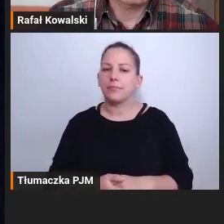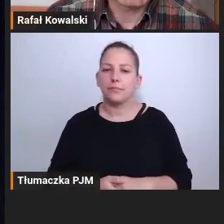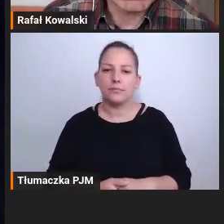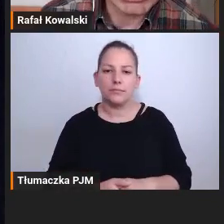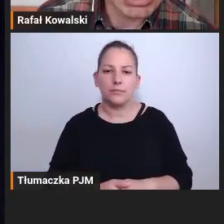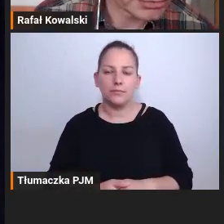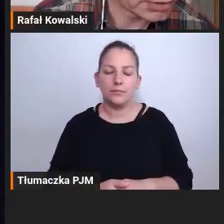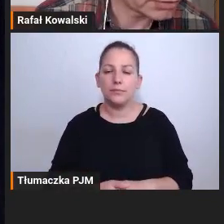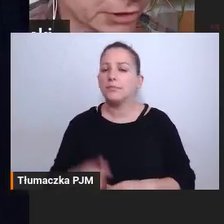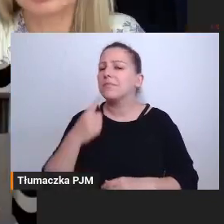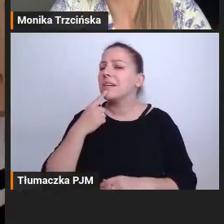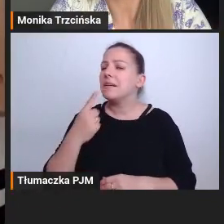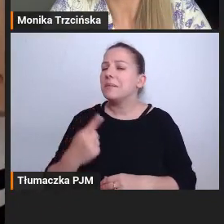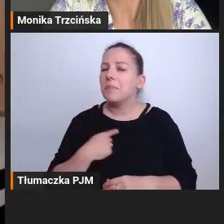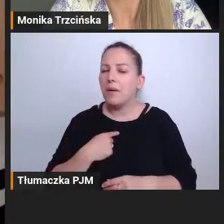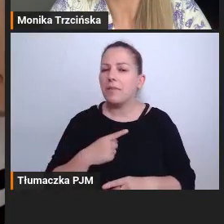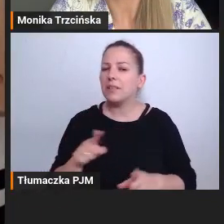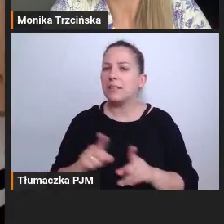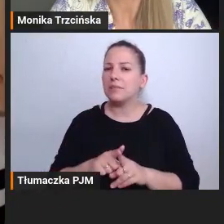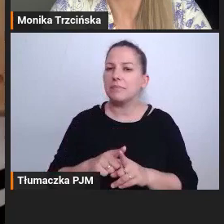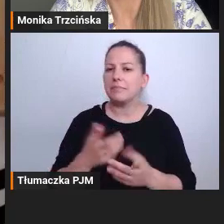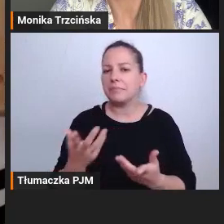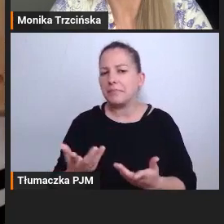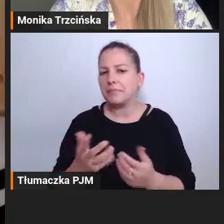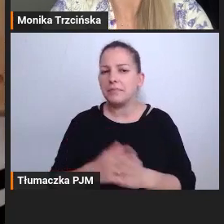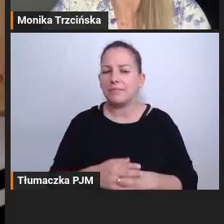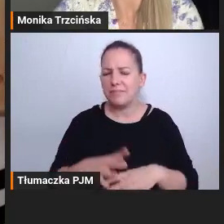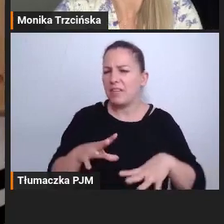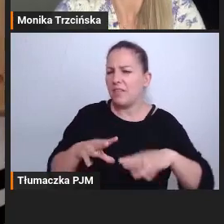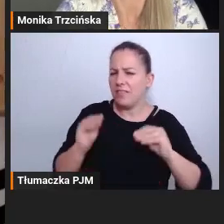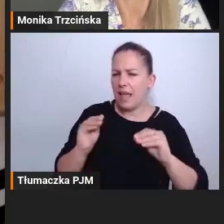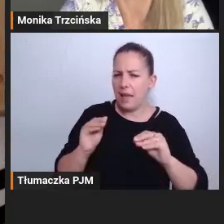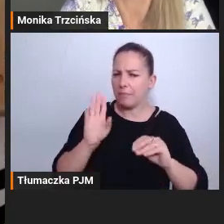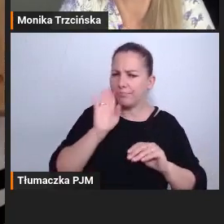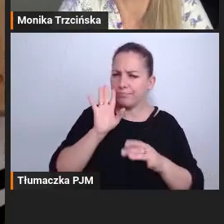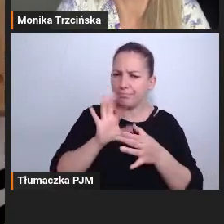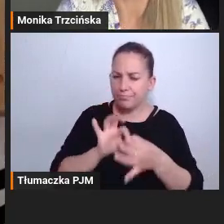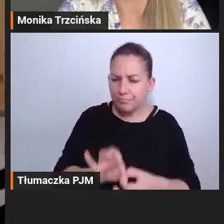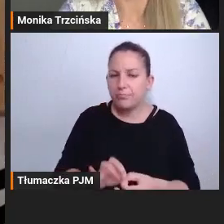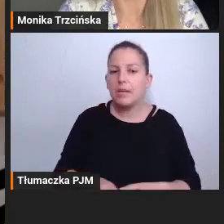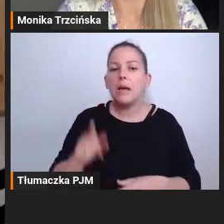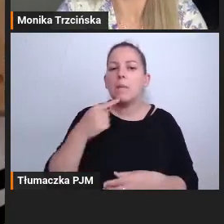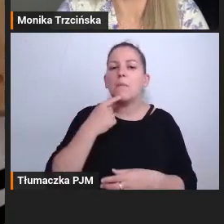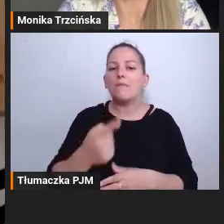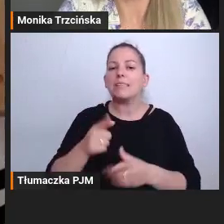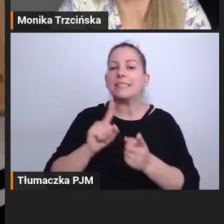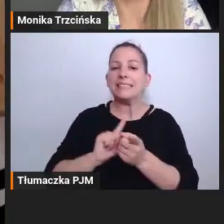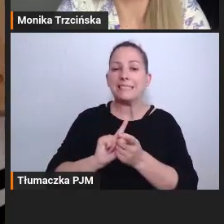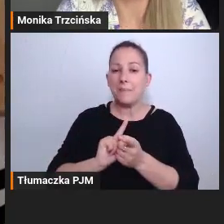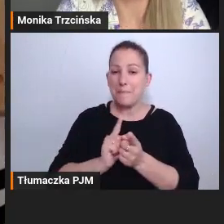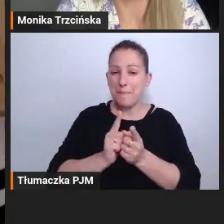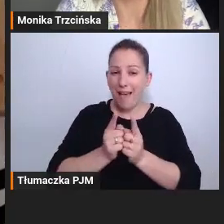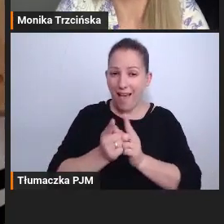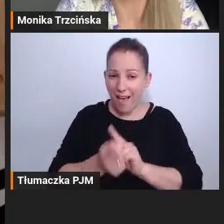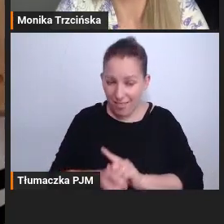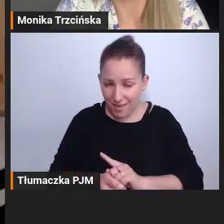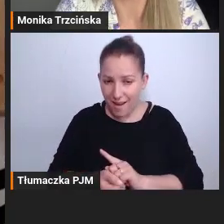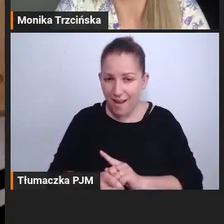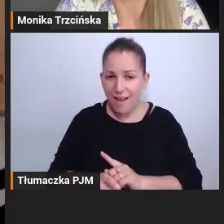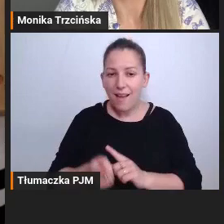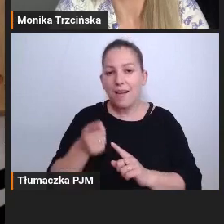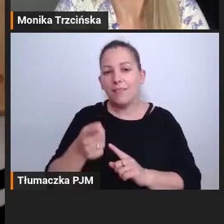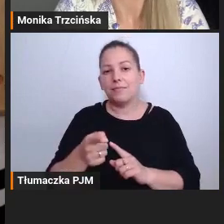A powiedz jeszcze też w charakterze takiego wstępu, bo kiedy o tych zmianach się mówi w